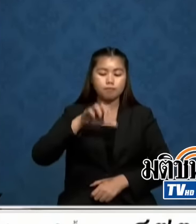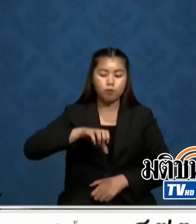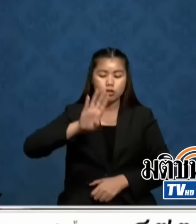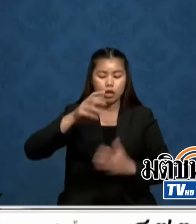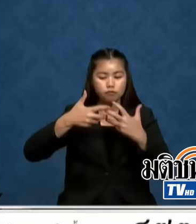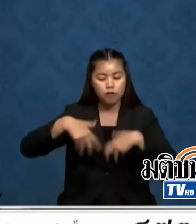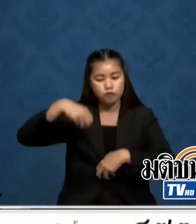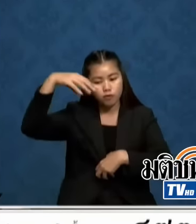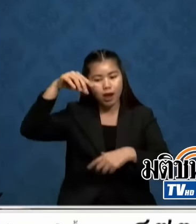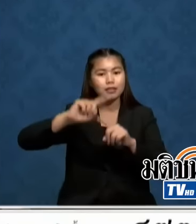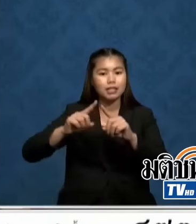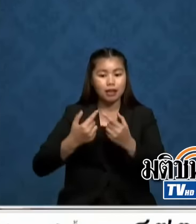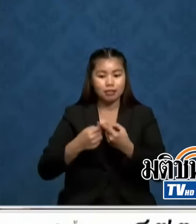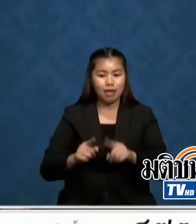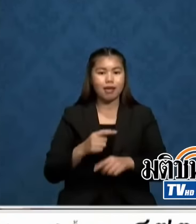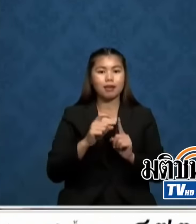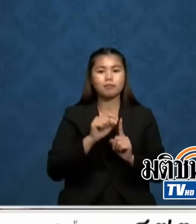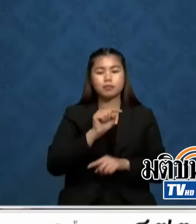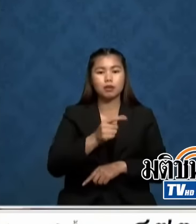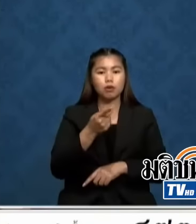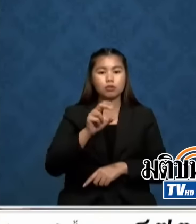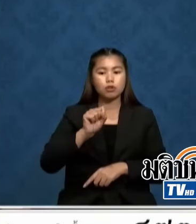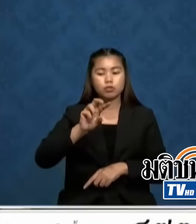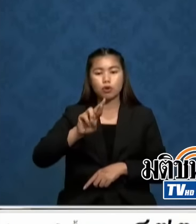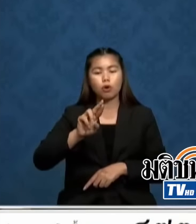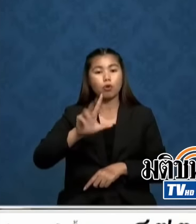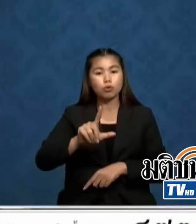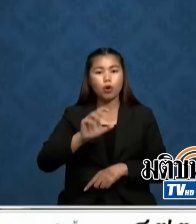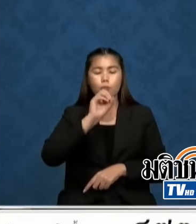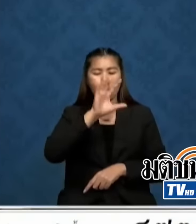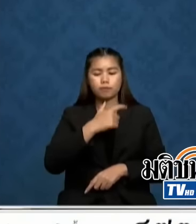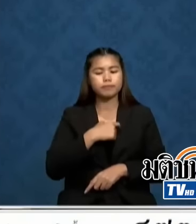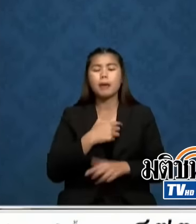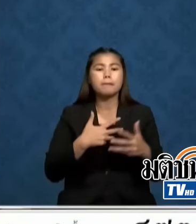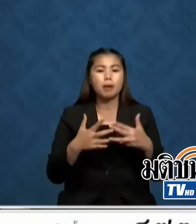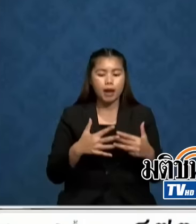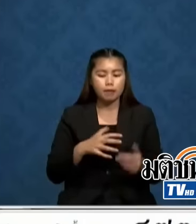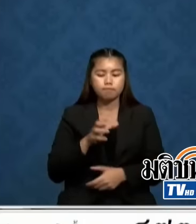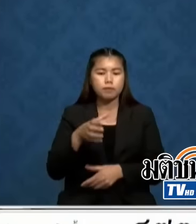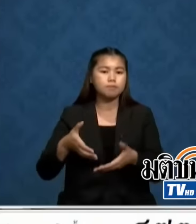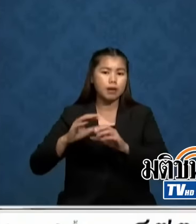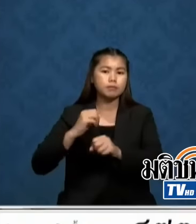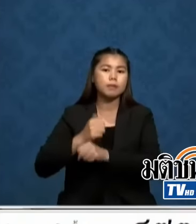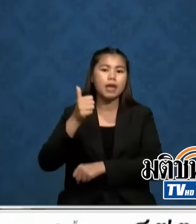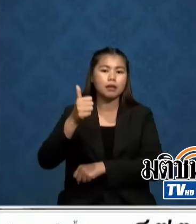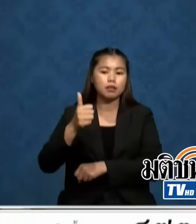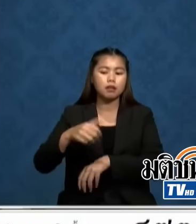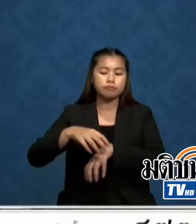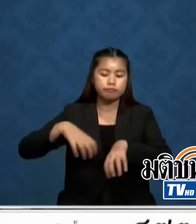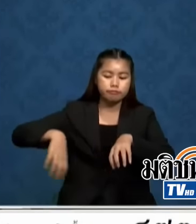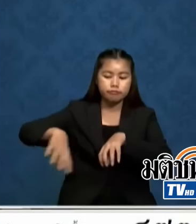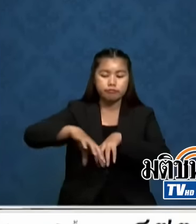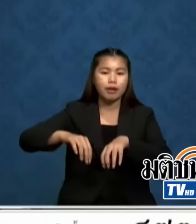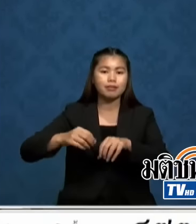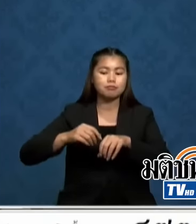ชนิดแต่ด้วยคำสั่งนี้เองไปยกเว้นทำให้เกิดโรงไฟฟ้ากำจัดขยะขึ้นในพื้นที่